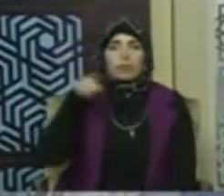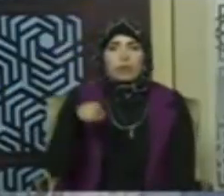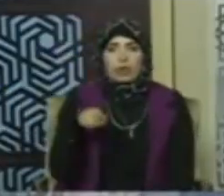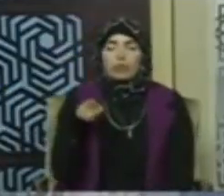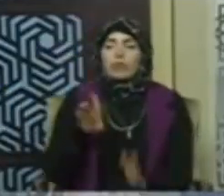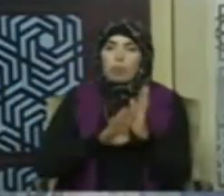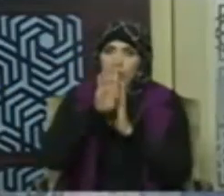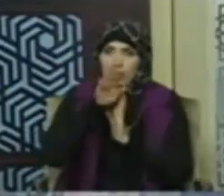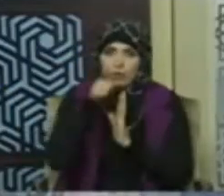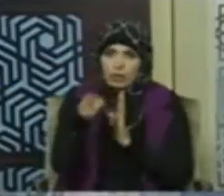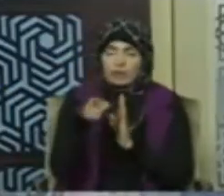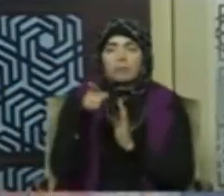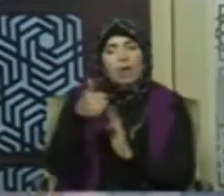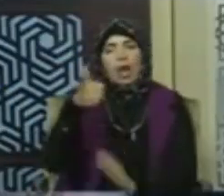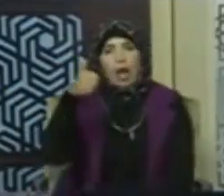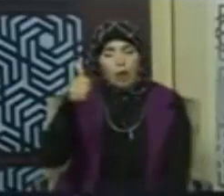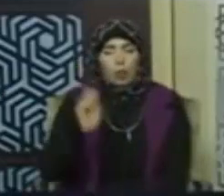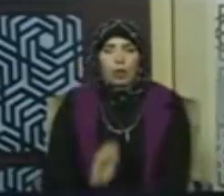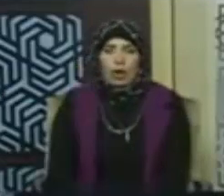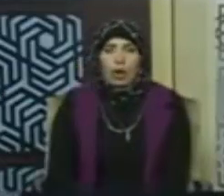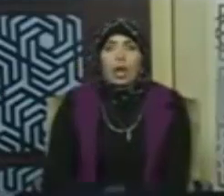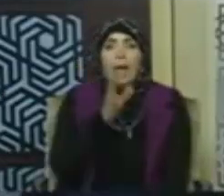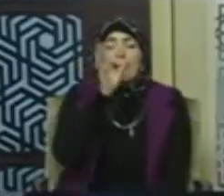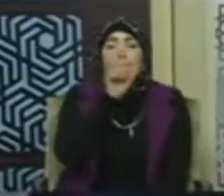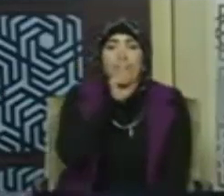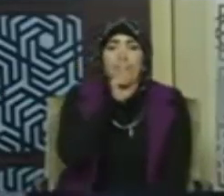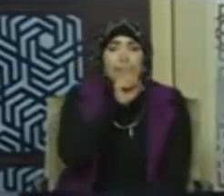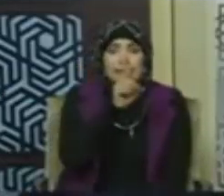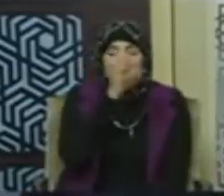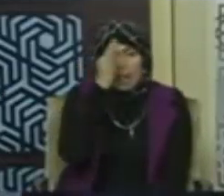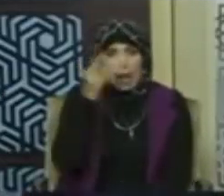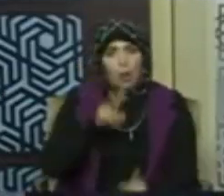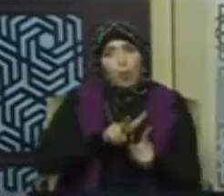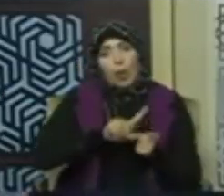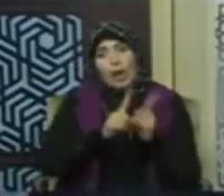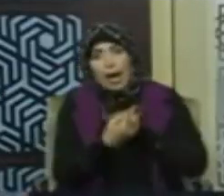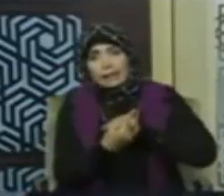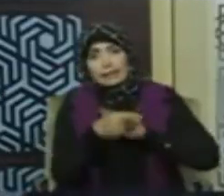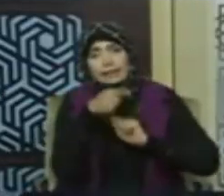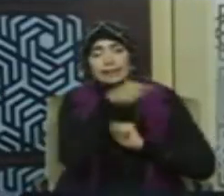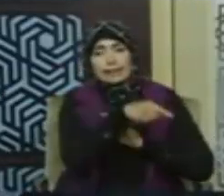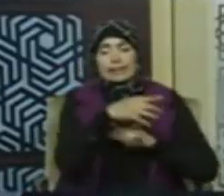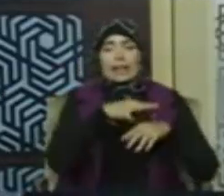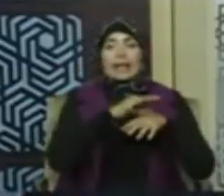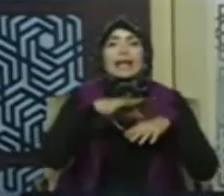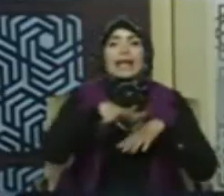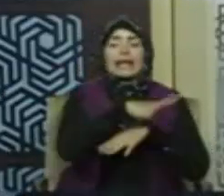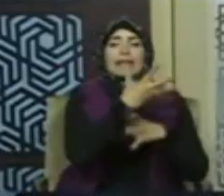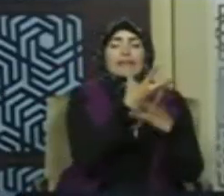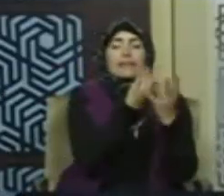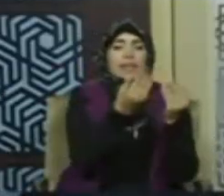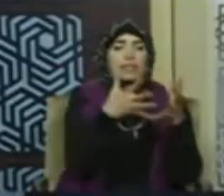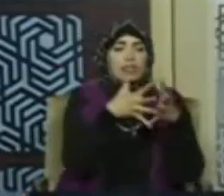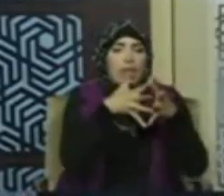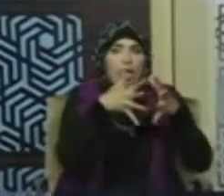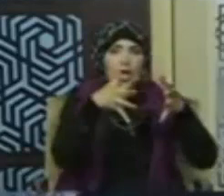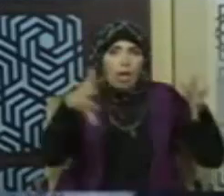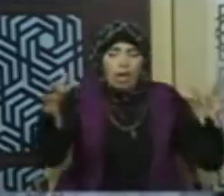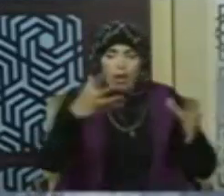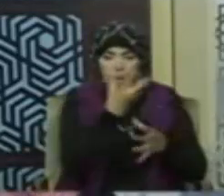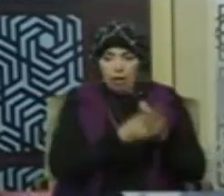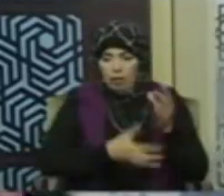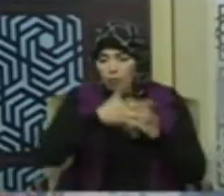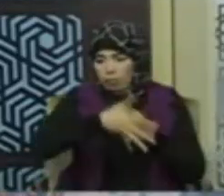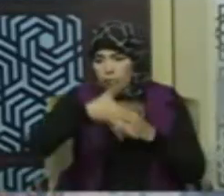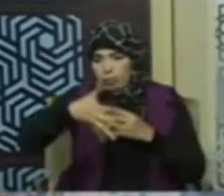فهي كسرة محمودة. أما عندما تكون كسرة كغثاء السيل فهذا ما حذر منه